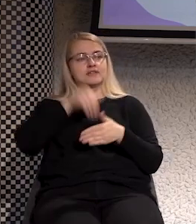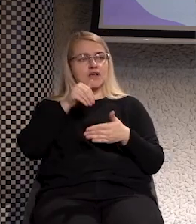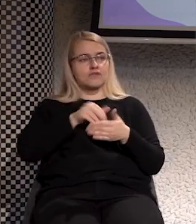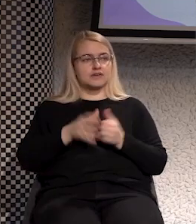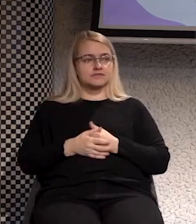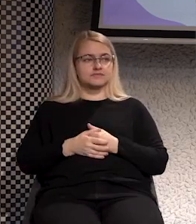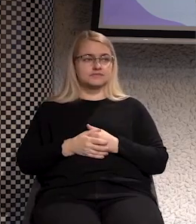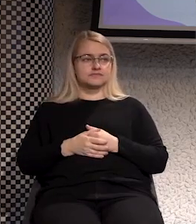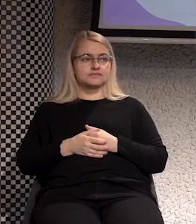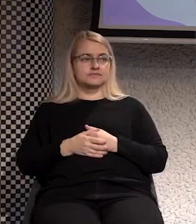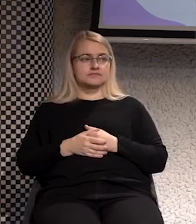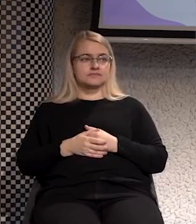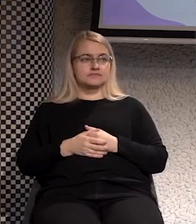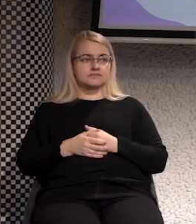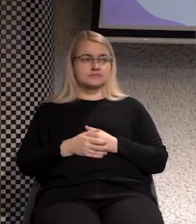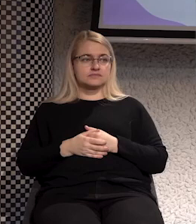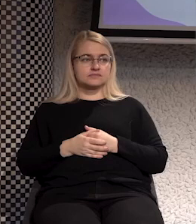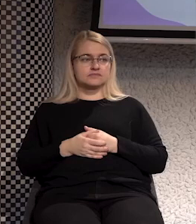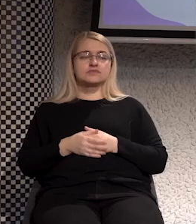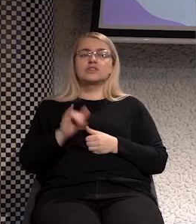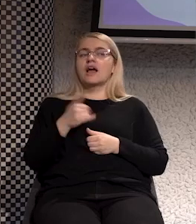to wnosicie też na